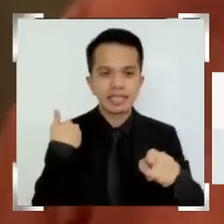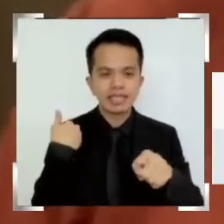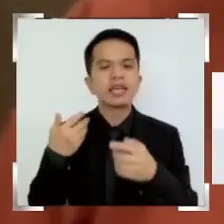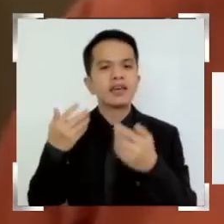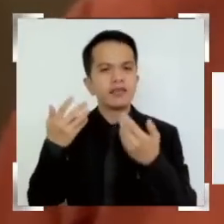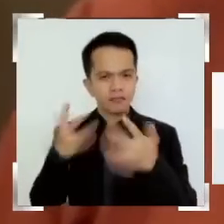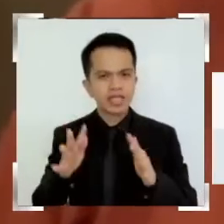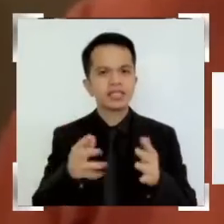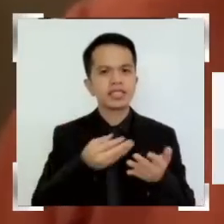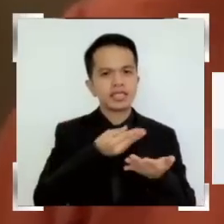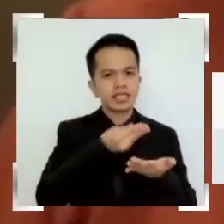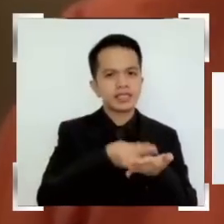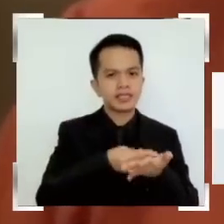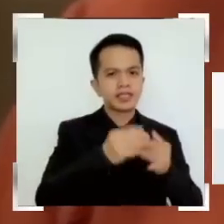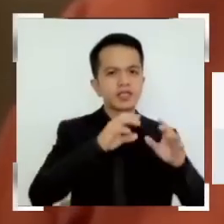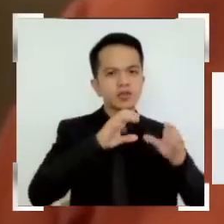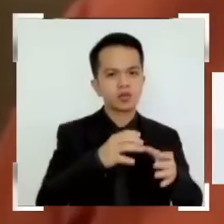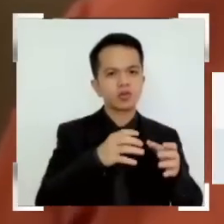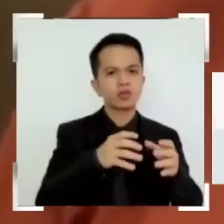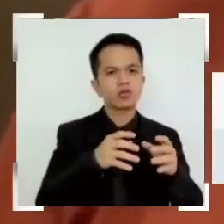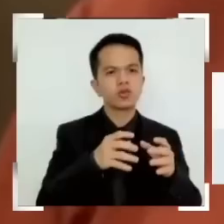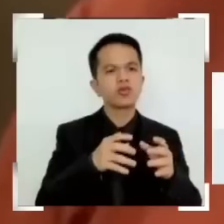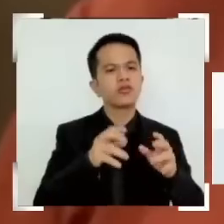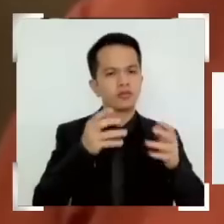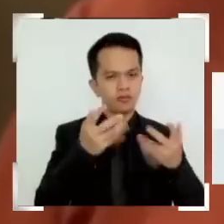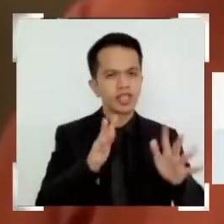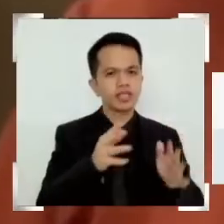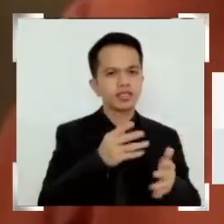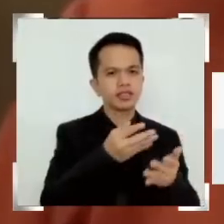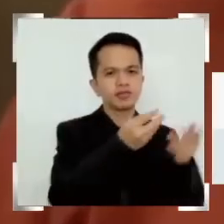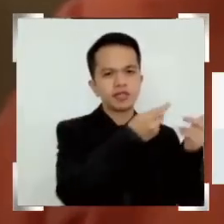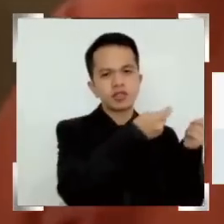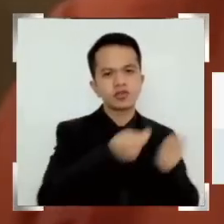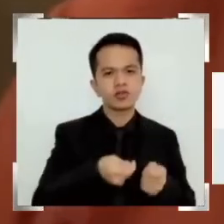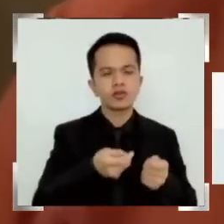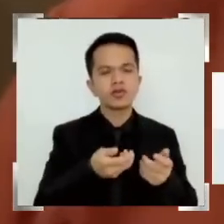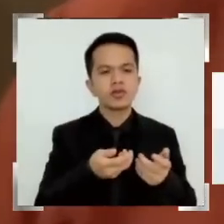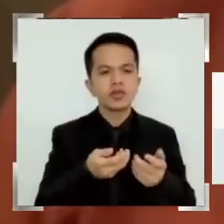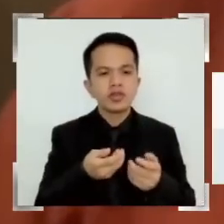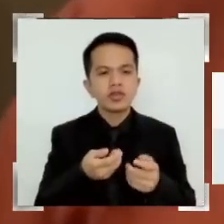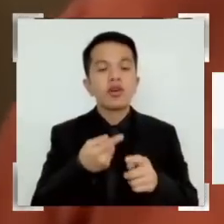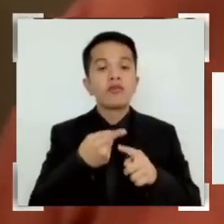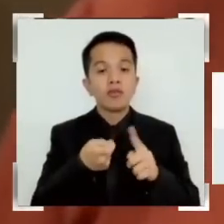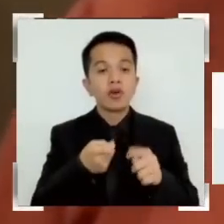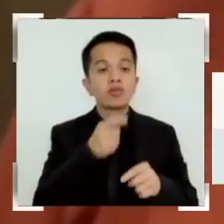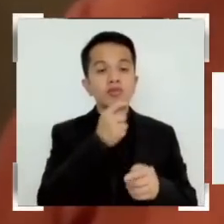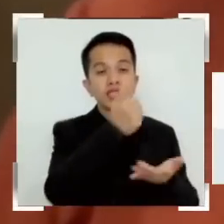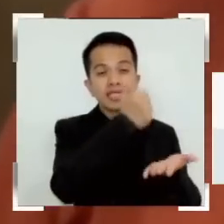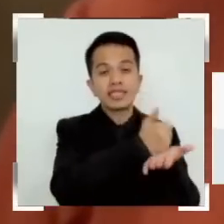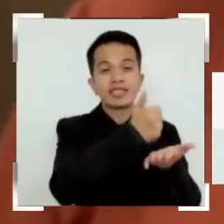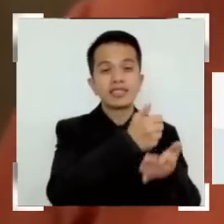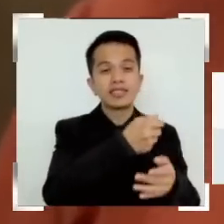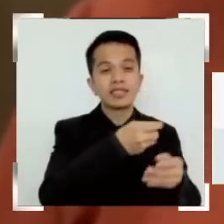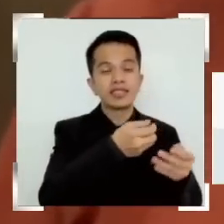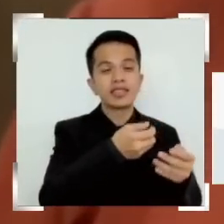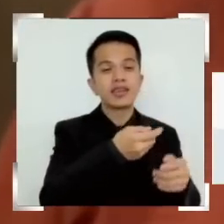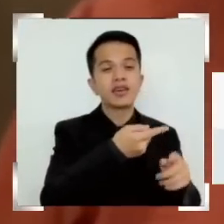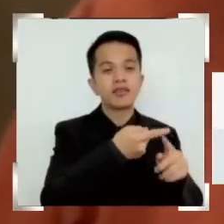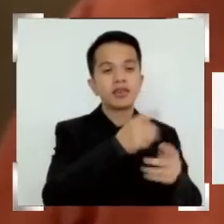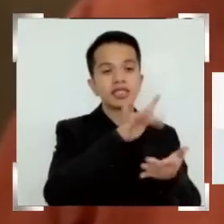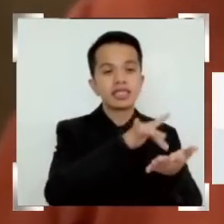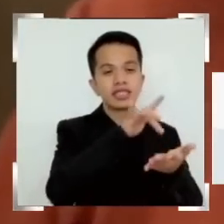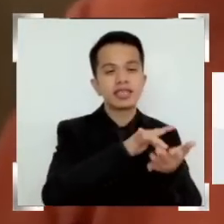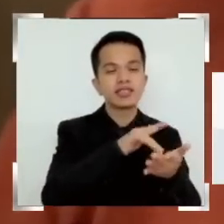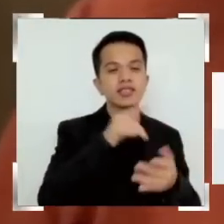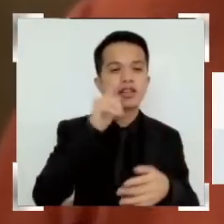of the Saudi government under the full authorization of the central government of the